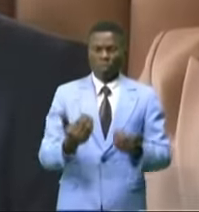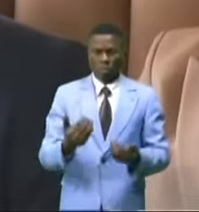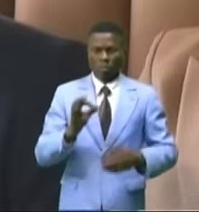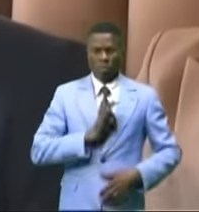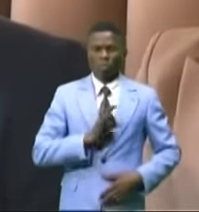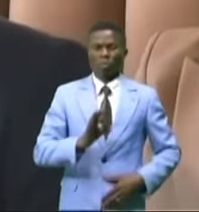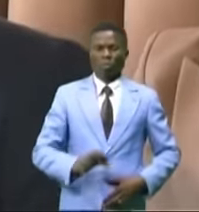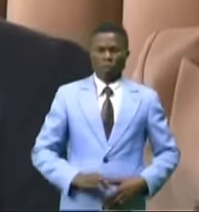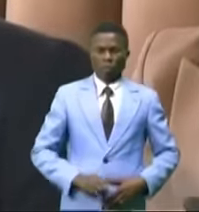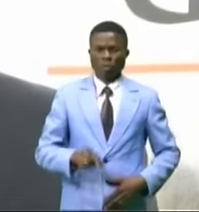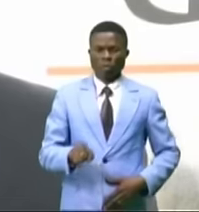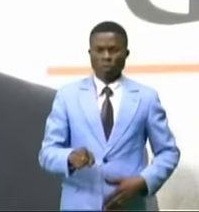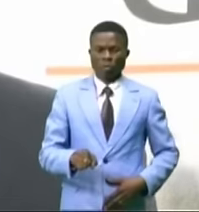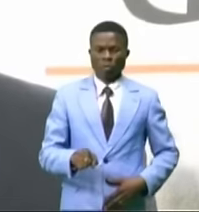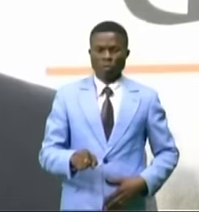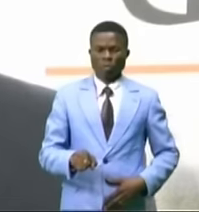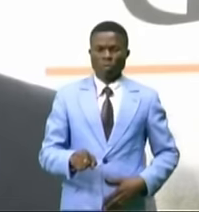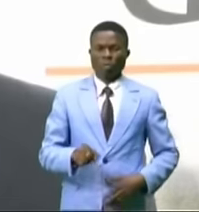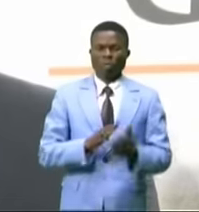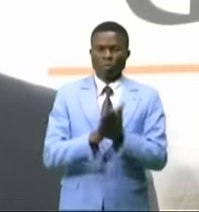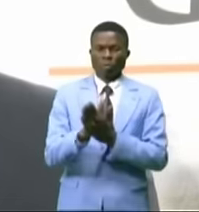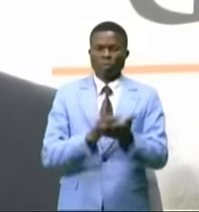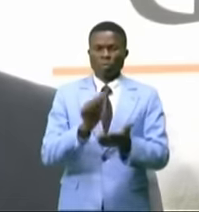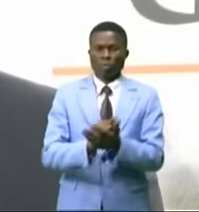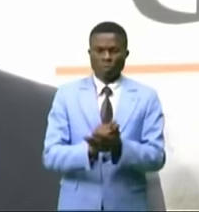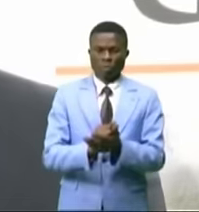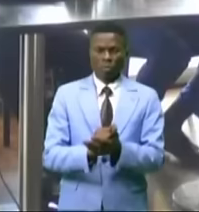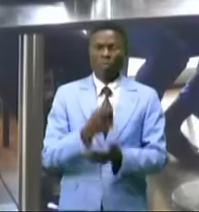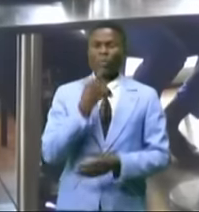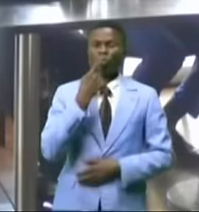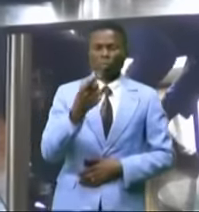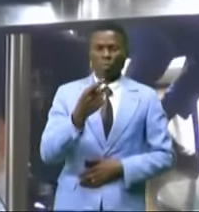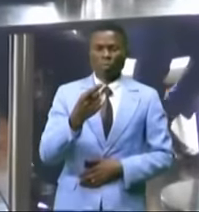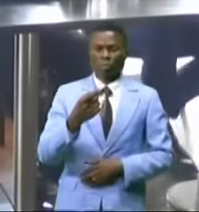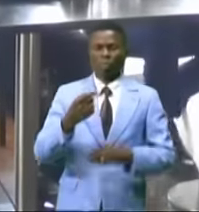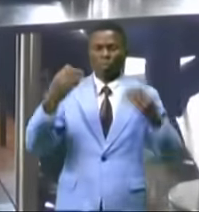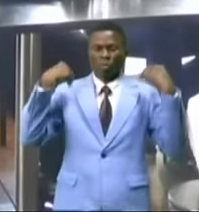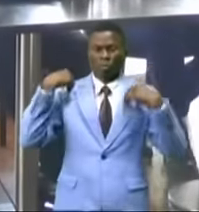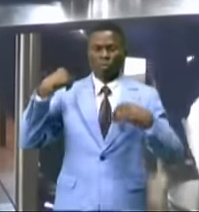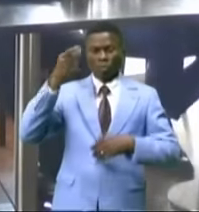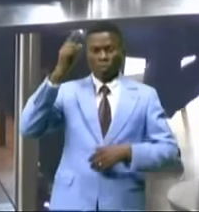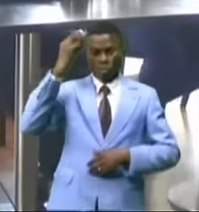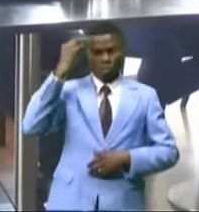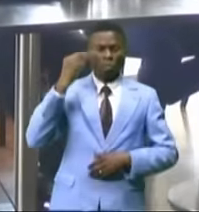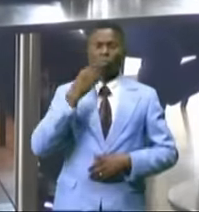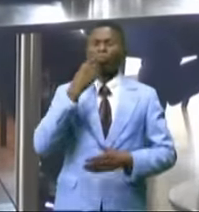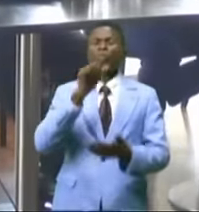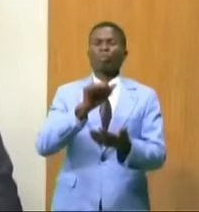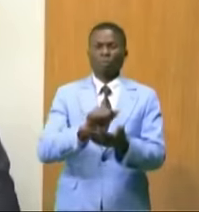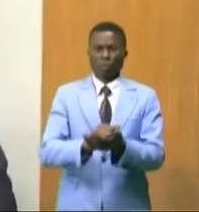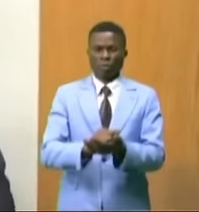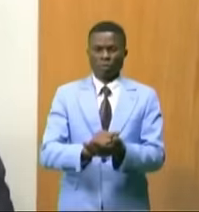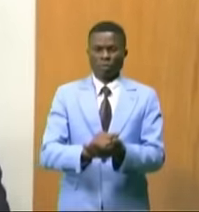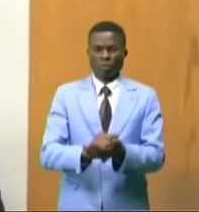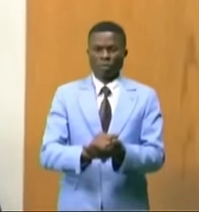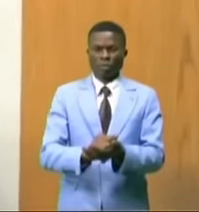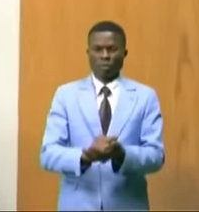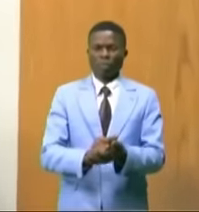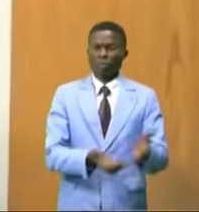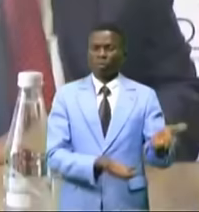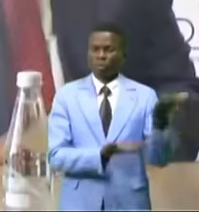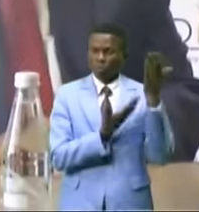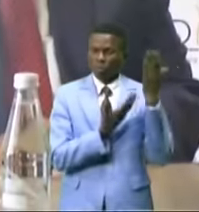l'État, Félix-Antoine Tshisekedi Tshilombo, a été loué par les chefs du gouvernement, Jean-Michel Samalou Kondé Kyenge.